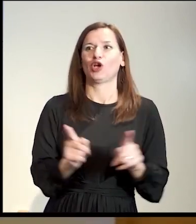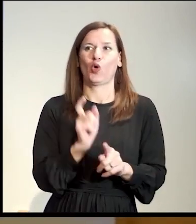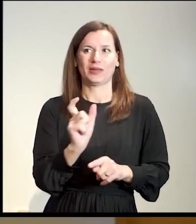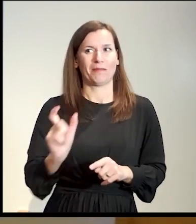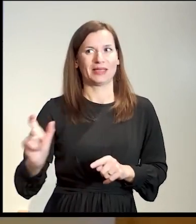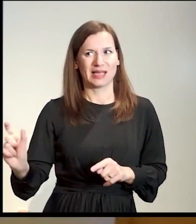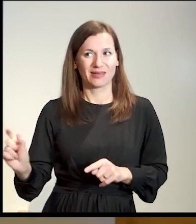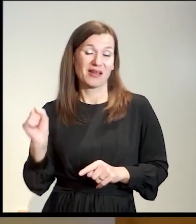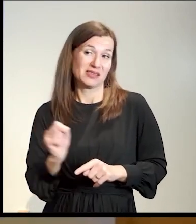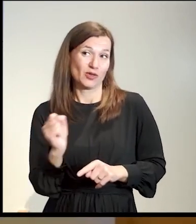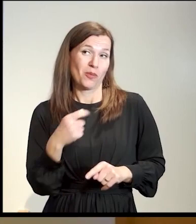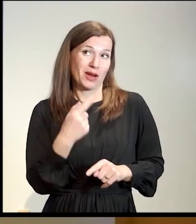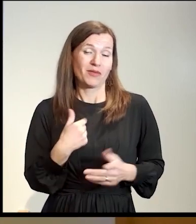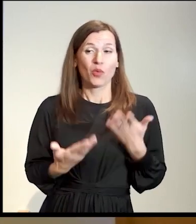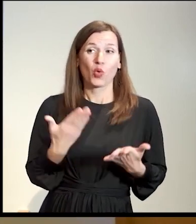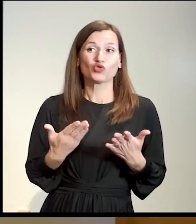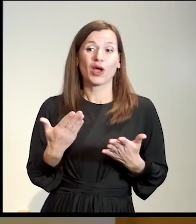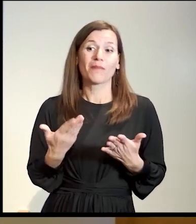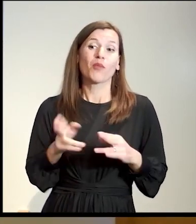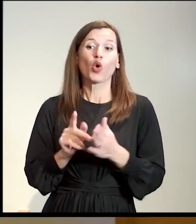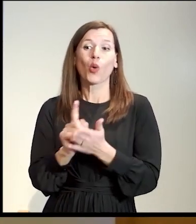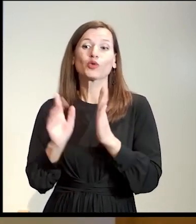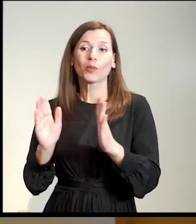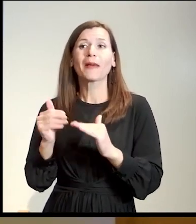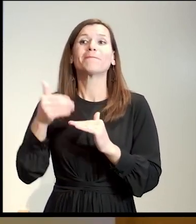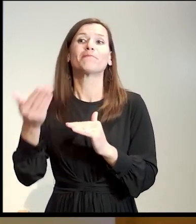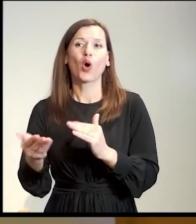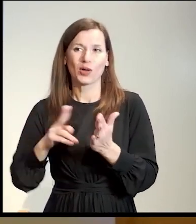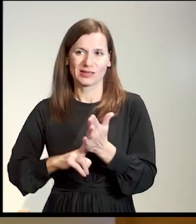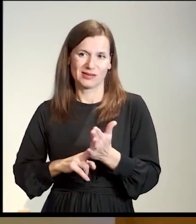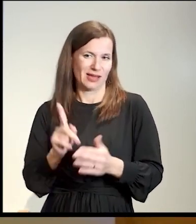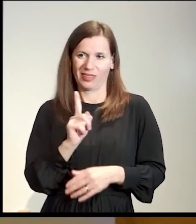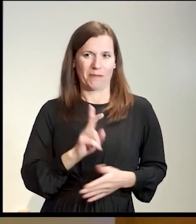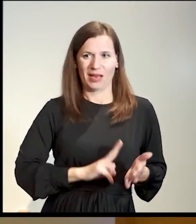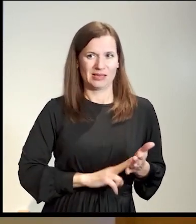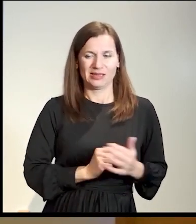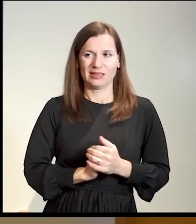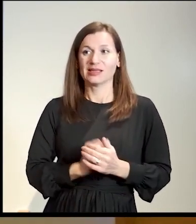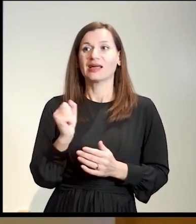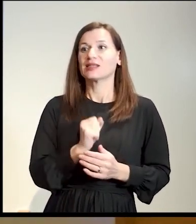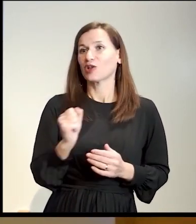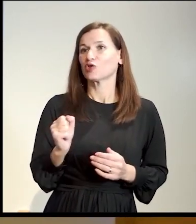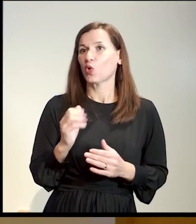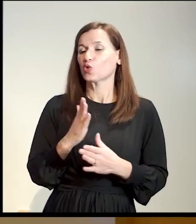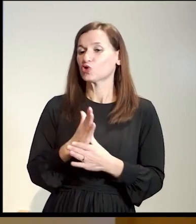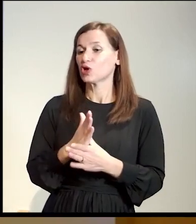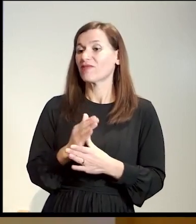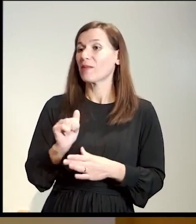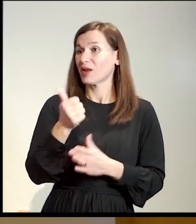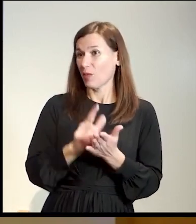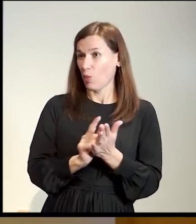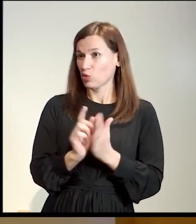po resnice kot pa resnice. In zato že v prvih tednih po odprtju slovenskega dela omrežja Threads prihaja